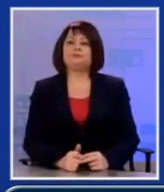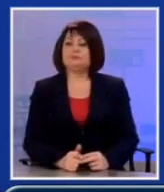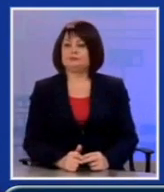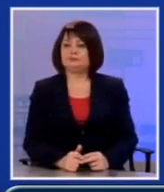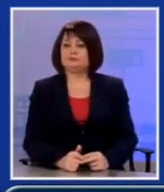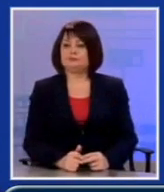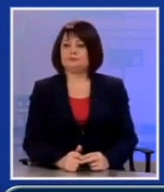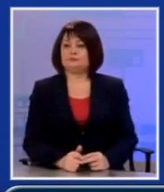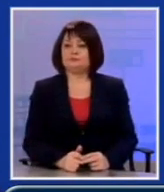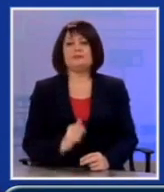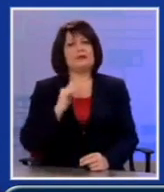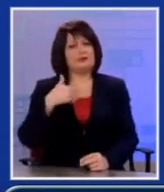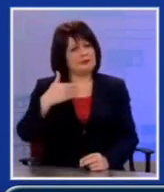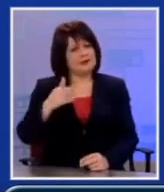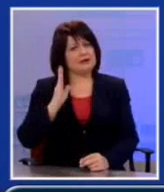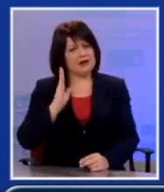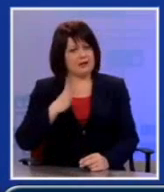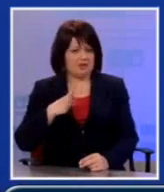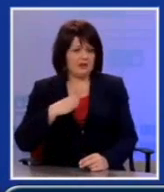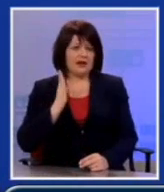Και αν θέλετε, εν συνεχεία μπορούμε να